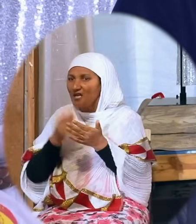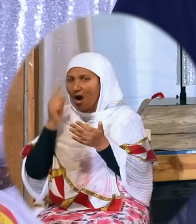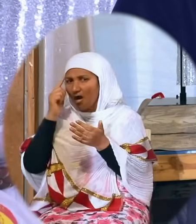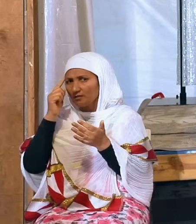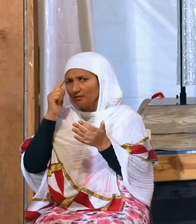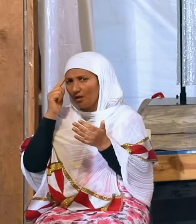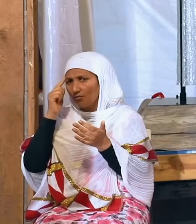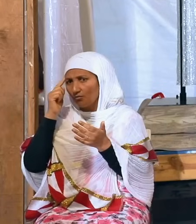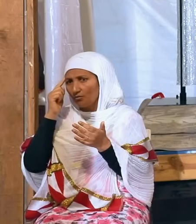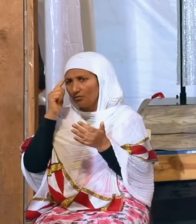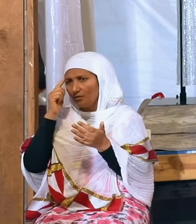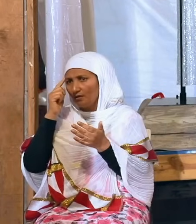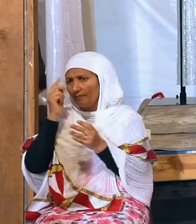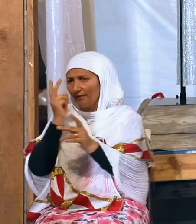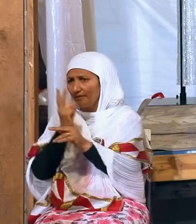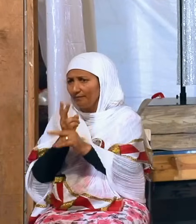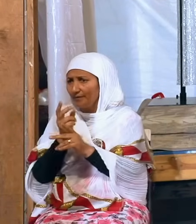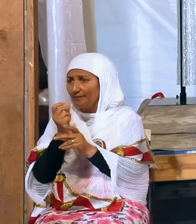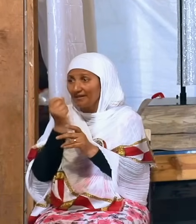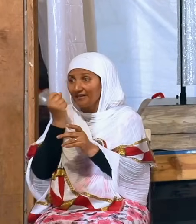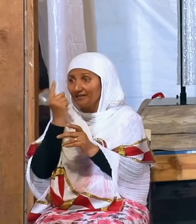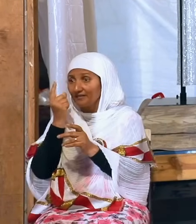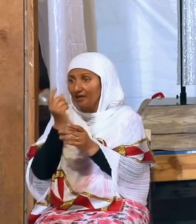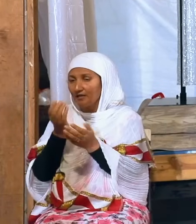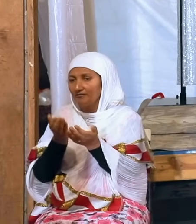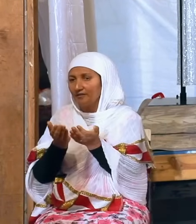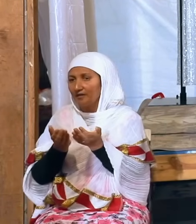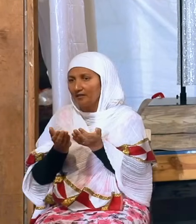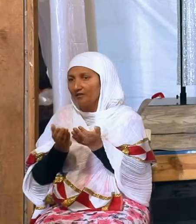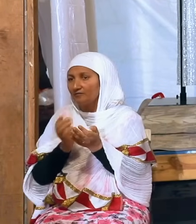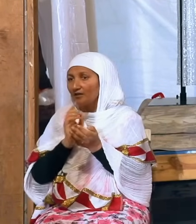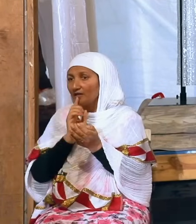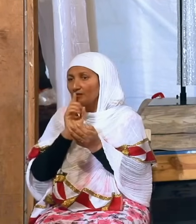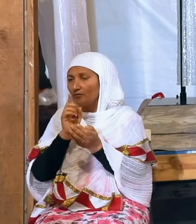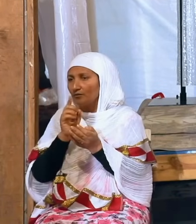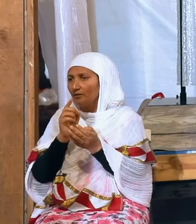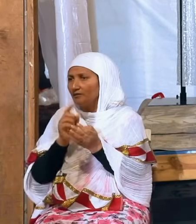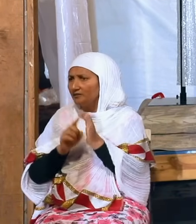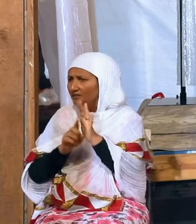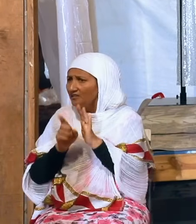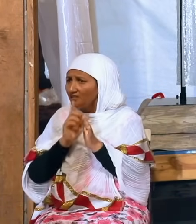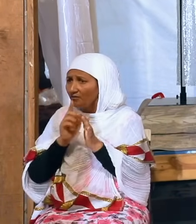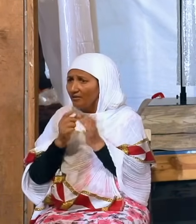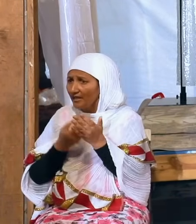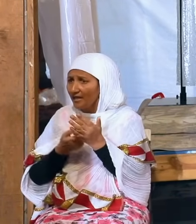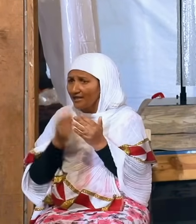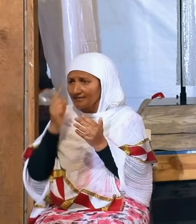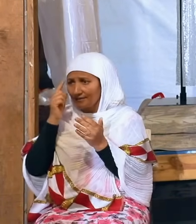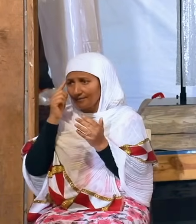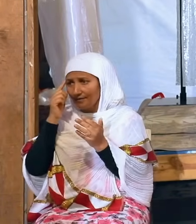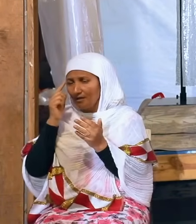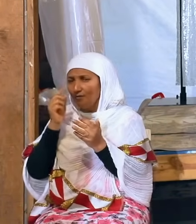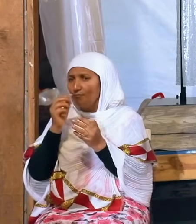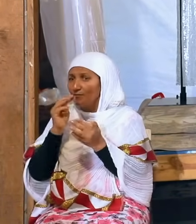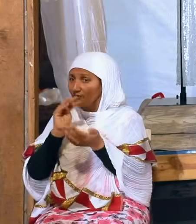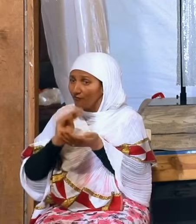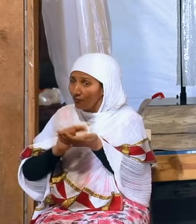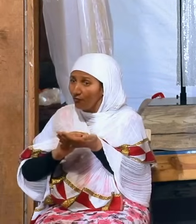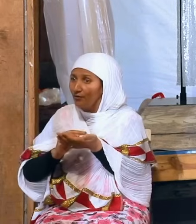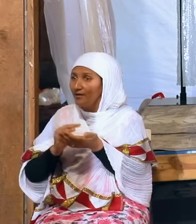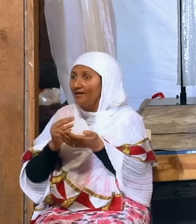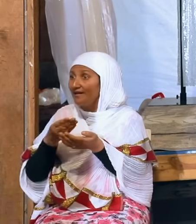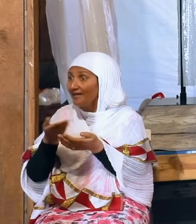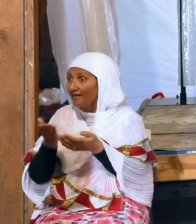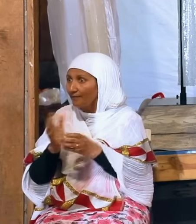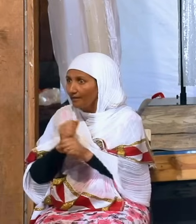ሐሳቡን በደንብ መረዳት በጣም አስፈላጊ ነው ግልጽ ነው የኔ ሐሳብ መጥፎን መቀበል የሚችል ሰው ጥሩን ለመቀበል